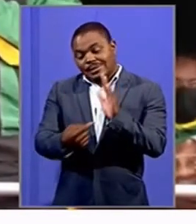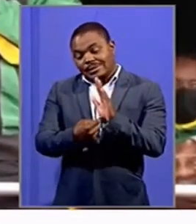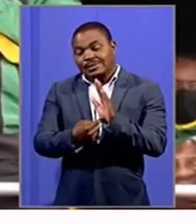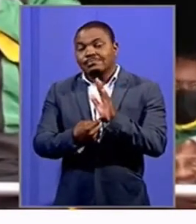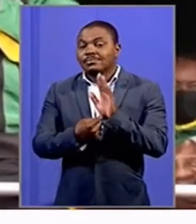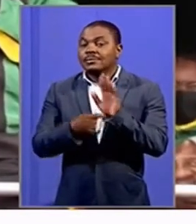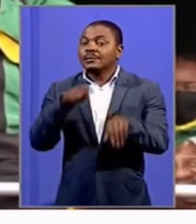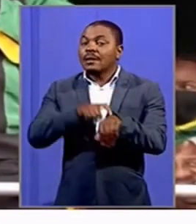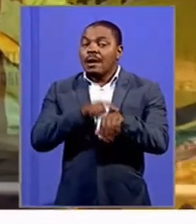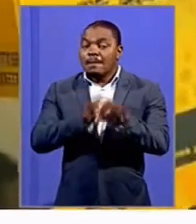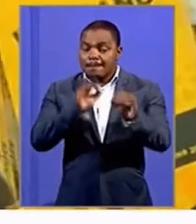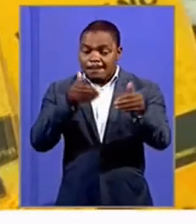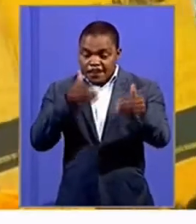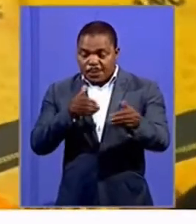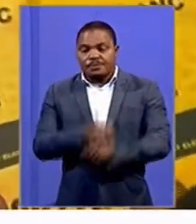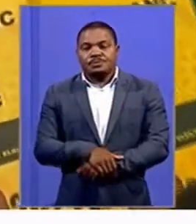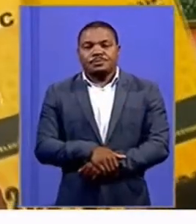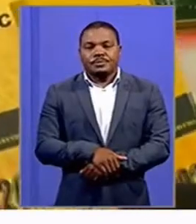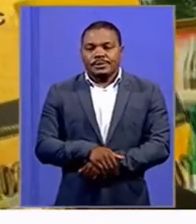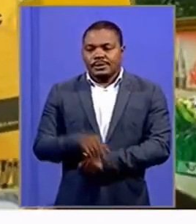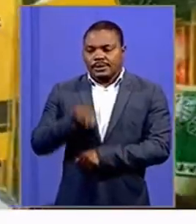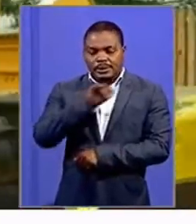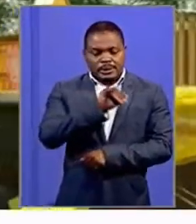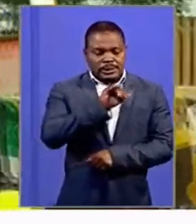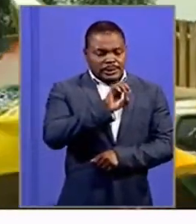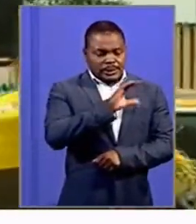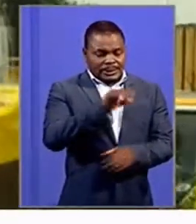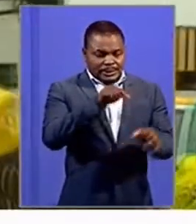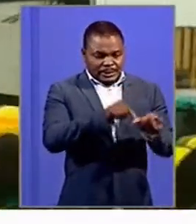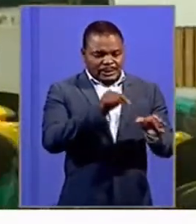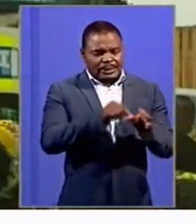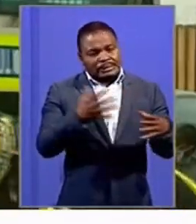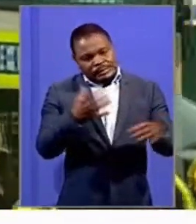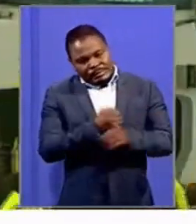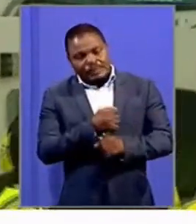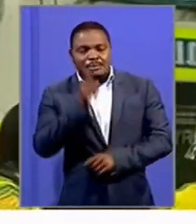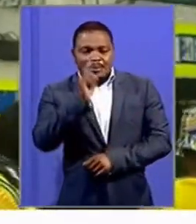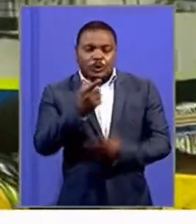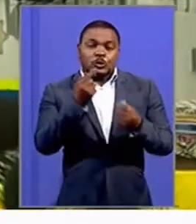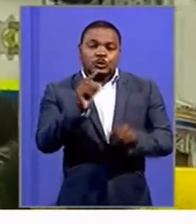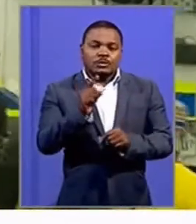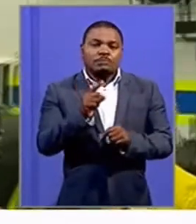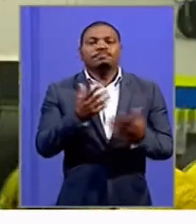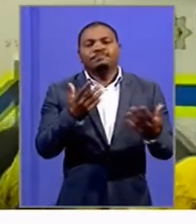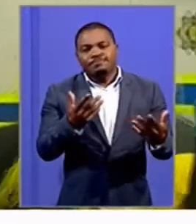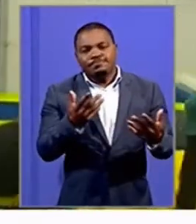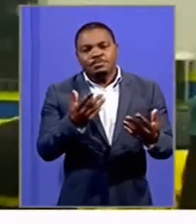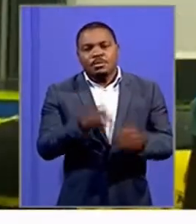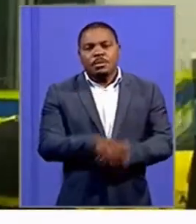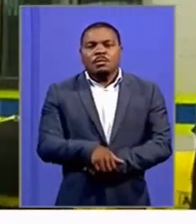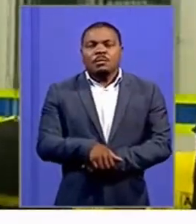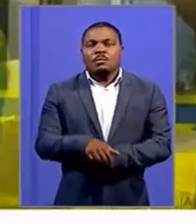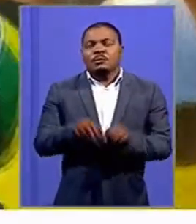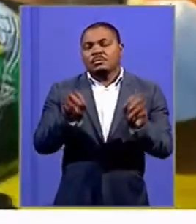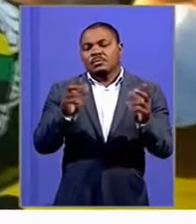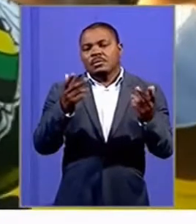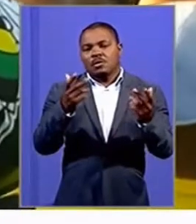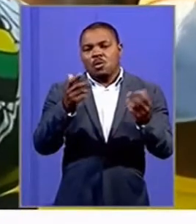Yaanong IEC ile a tshwanela gore e kenye mo tsamaisong ntho tse re bitsang